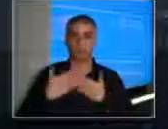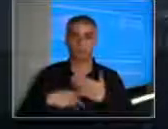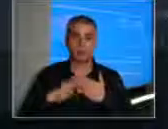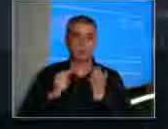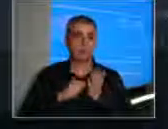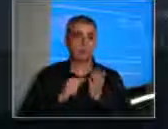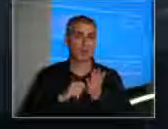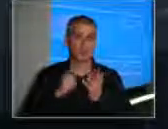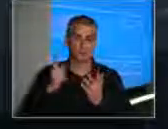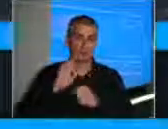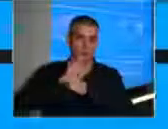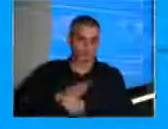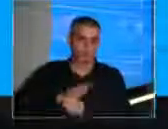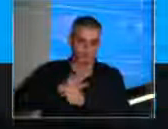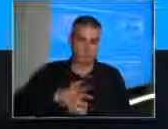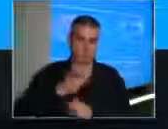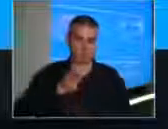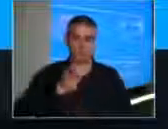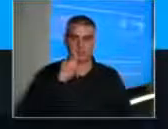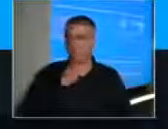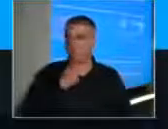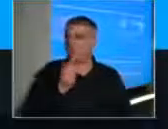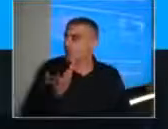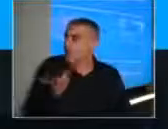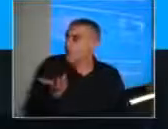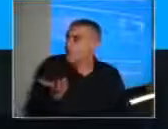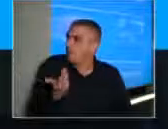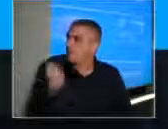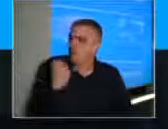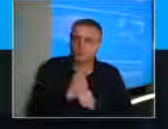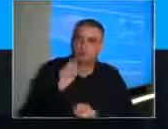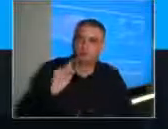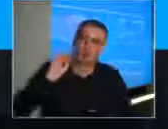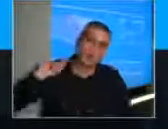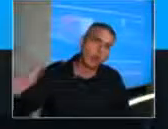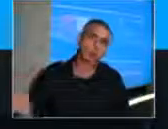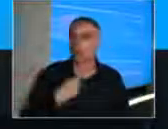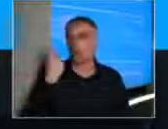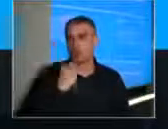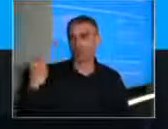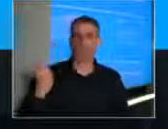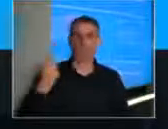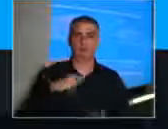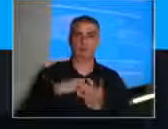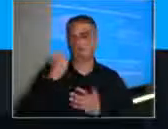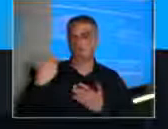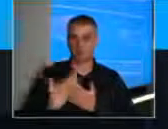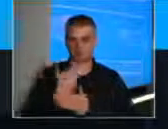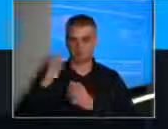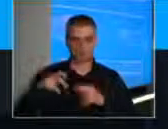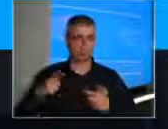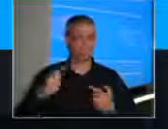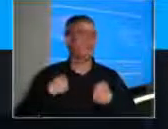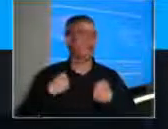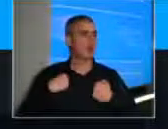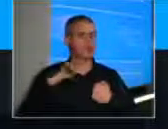כיוון שהוא הולך על הראש של דרי, פשוט זה הדבר ש... למה על הראש של דרי? הוא הולך על הראש של כולם. כי בימין החדש ישבו פה... כן, אבל